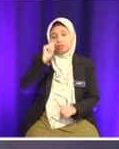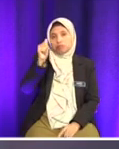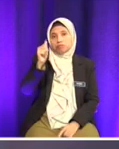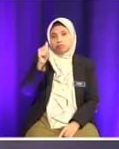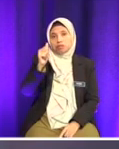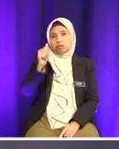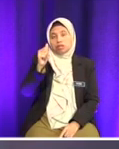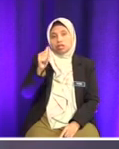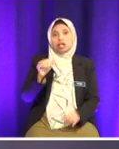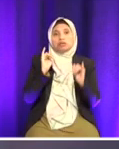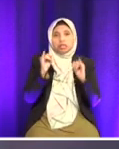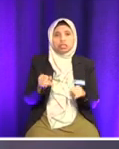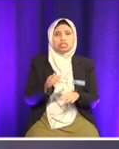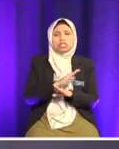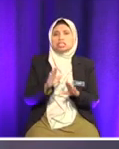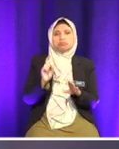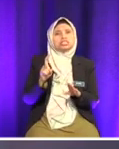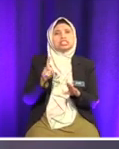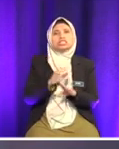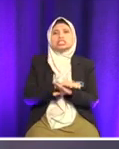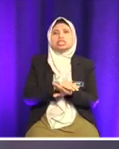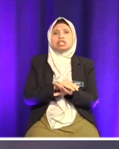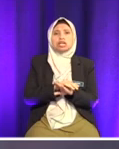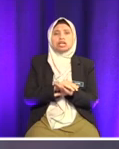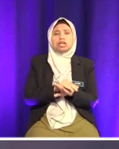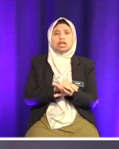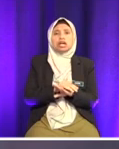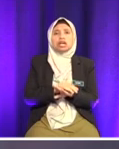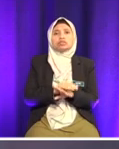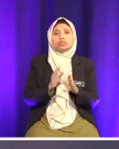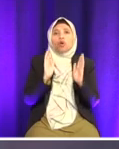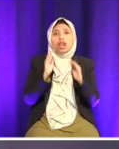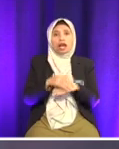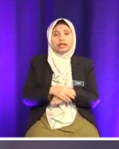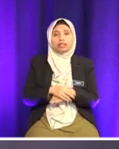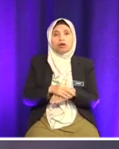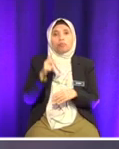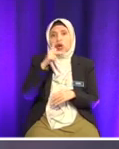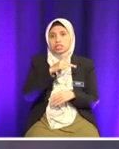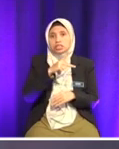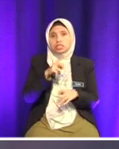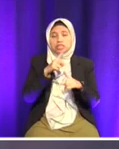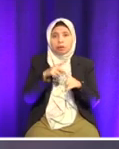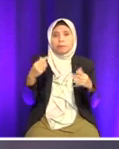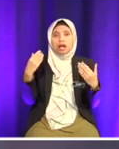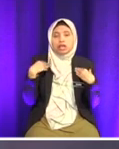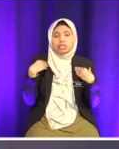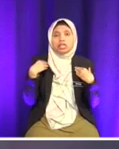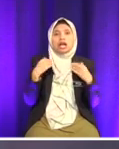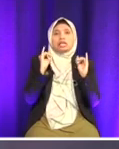kita salat puasa ibadah itu dipanggil ibadah umum itu juga ada ibadah khusus